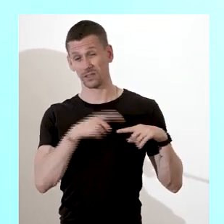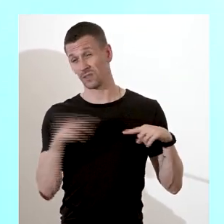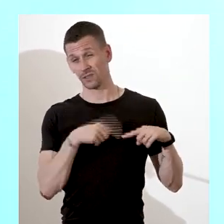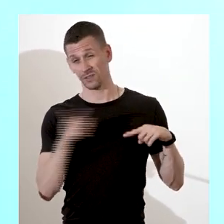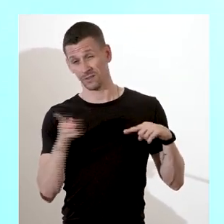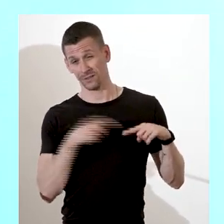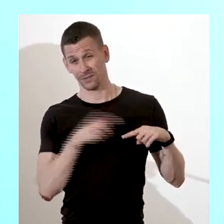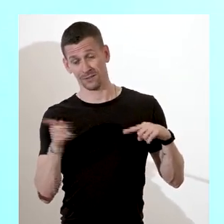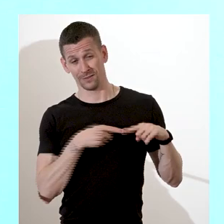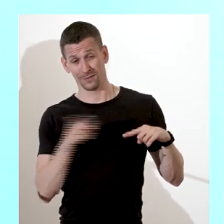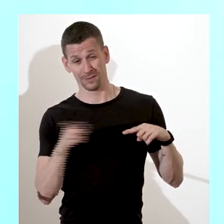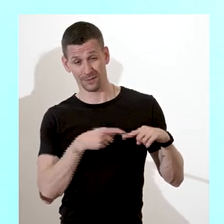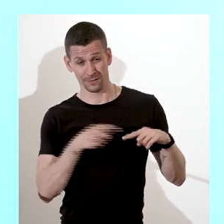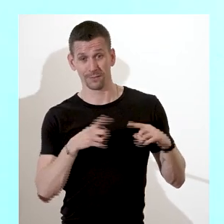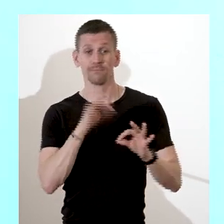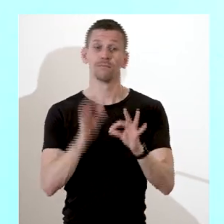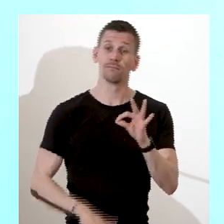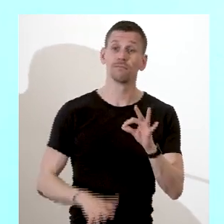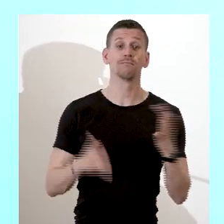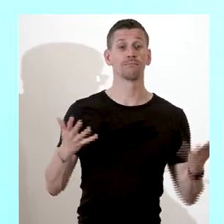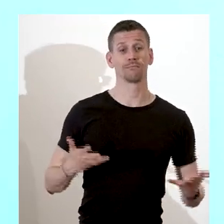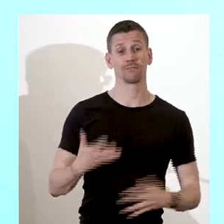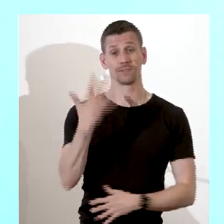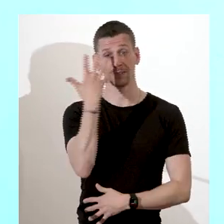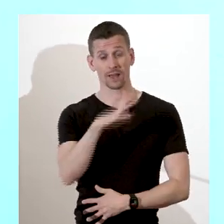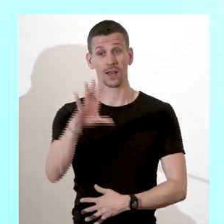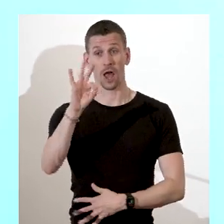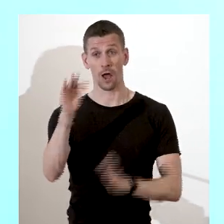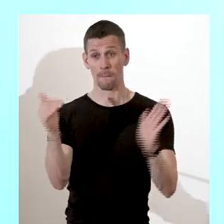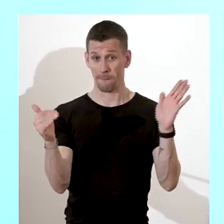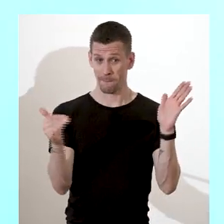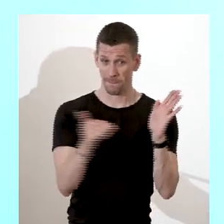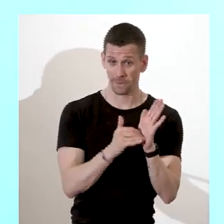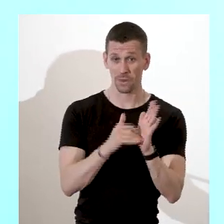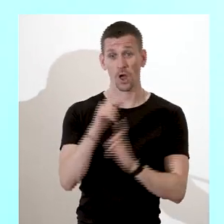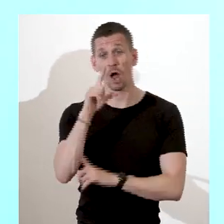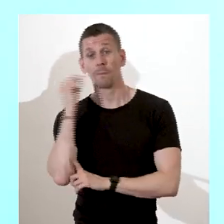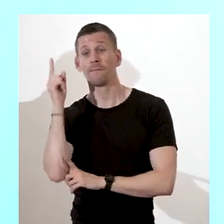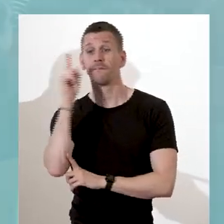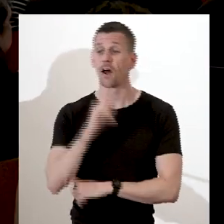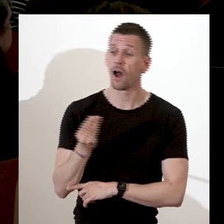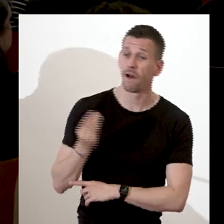déportation d'environ 550 000 hommes, femmes et enfants en direction des colonies françaises.